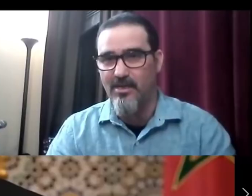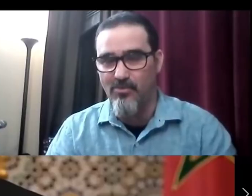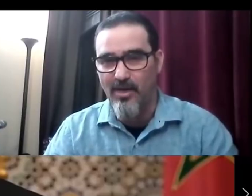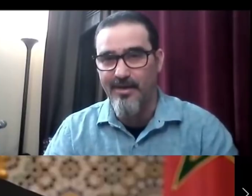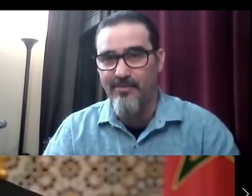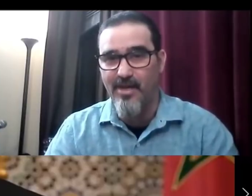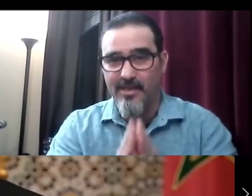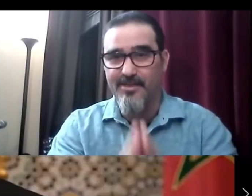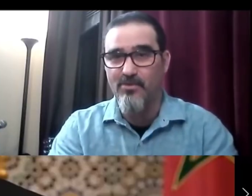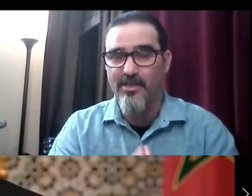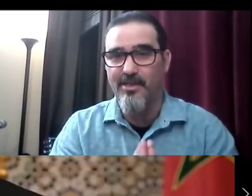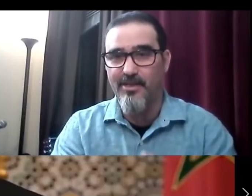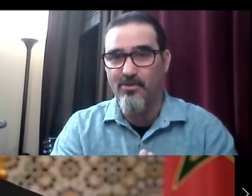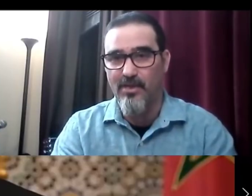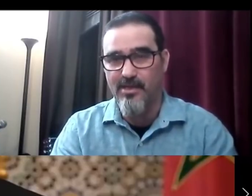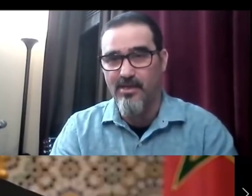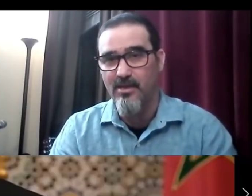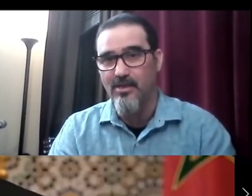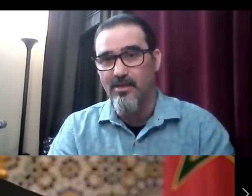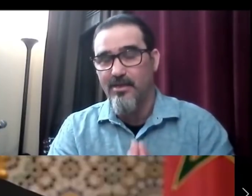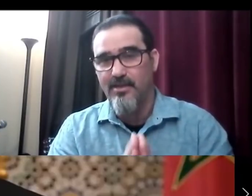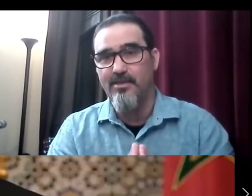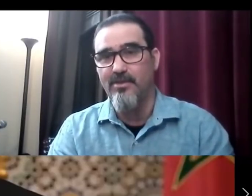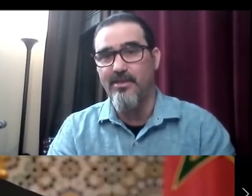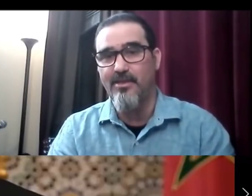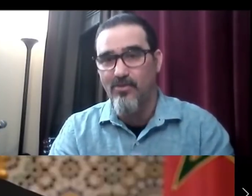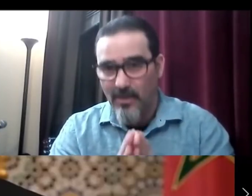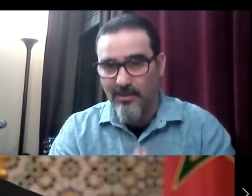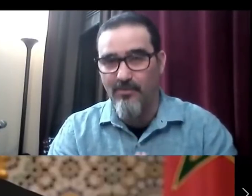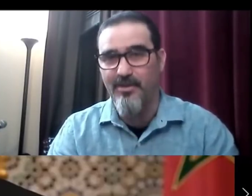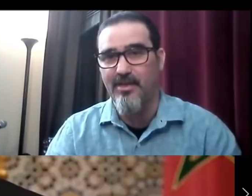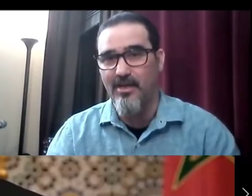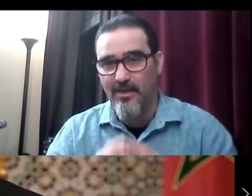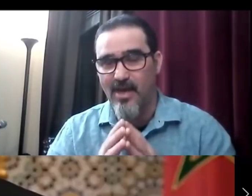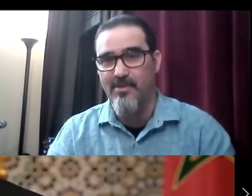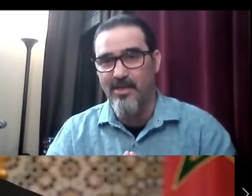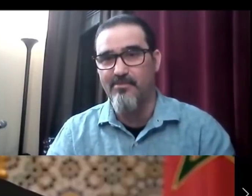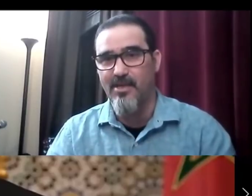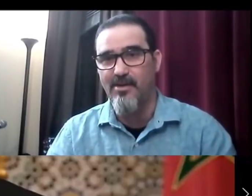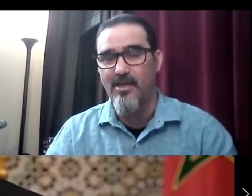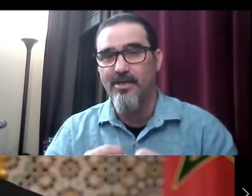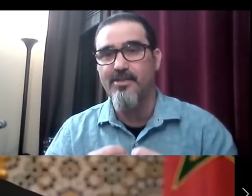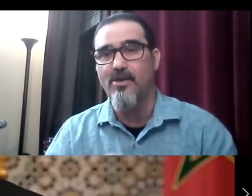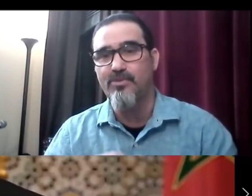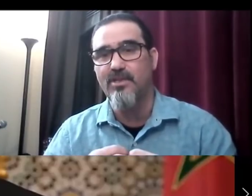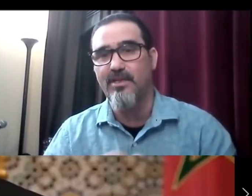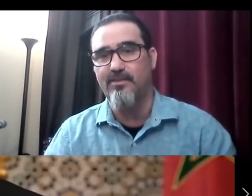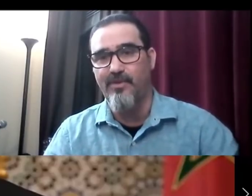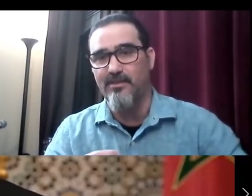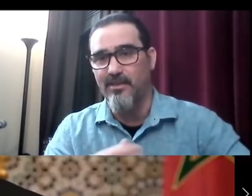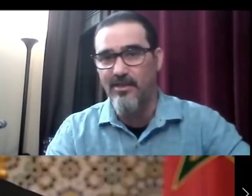لا مجال للمقارنه، فهذا لا داروا عليه لجينيور، هذا اللي داروا عليه الجيني ورات الله فيه، راه حرام راه